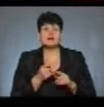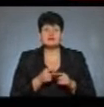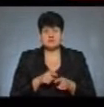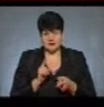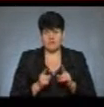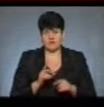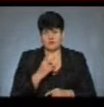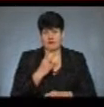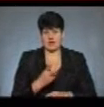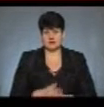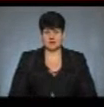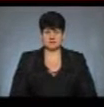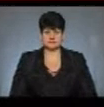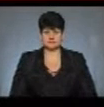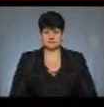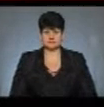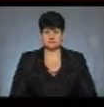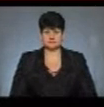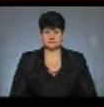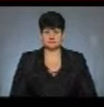реалі виглядати.